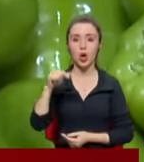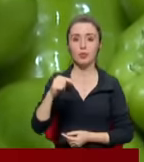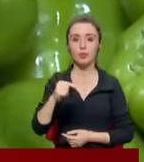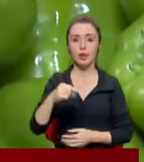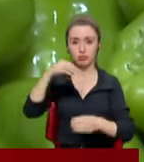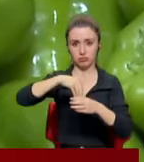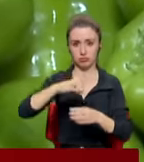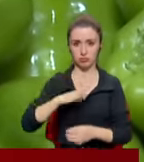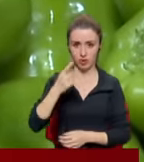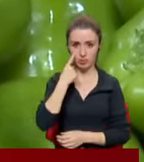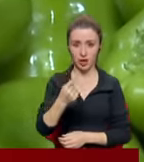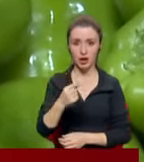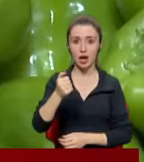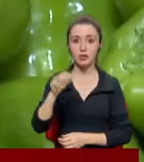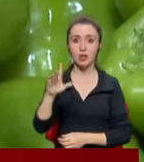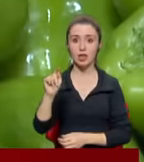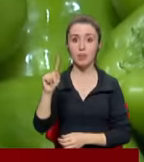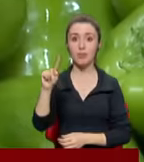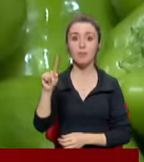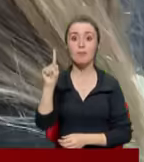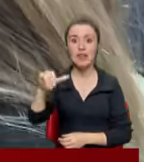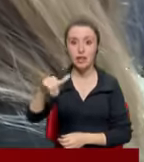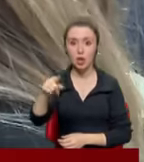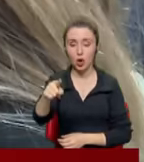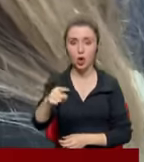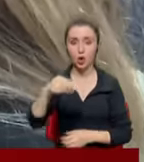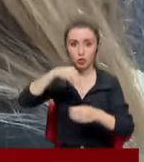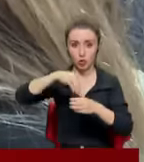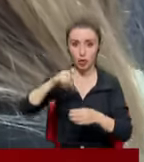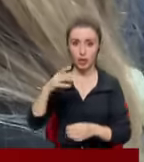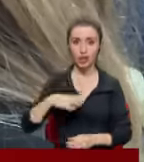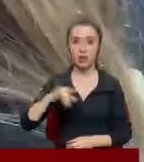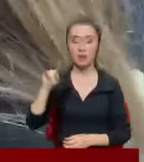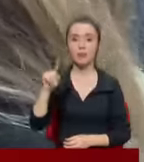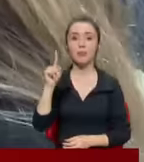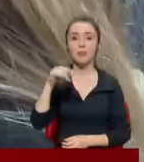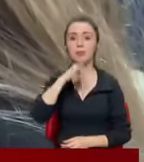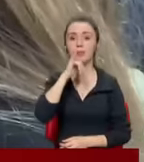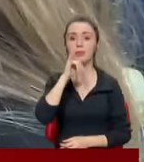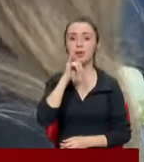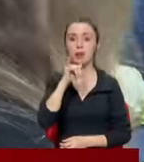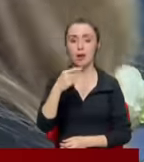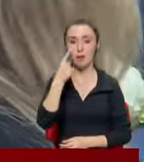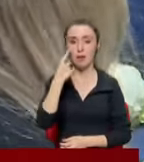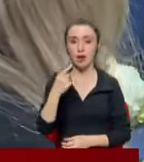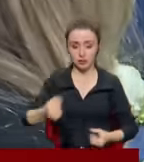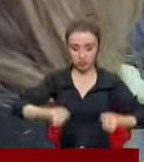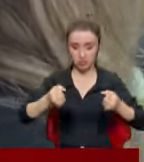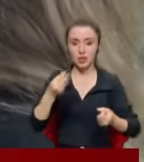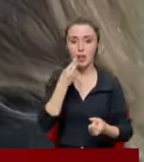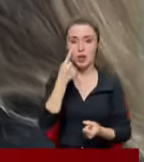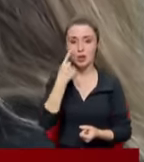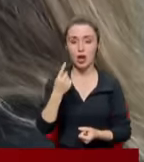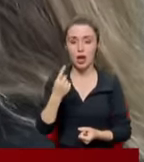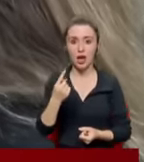dolmalık bibere baktım 65 lir 1 kilo dolmalık biber dolma yapmaya kalksanız 1 kilo kıyma olmuş 600 L bir tencere yemeğin